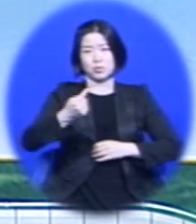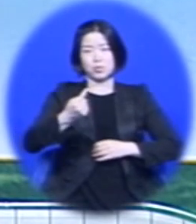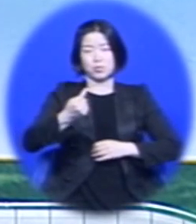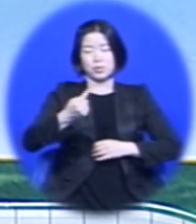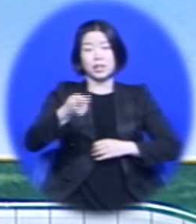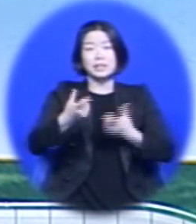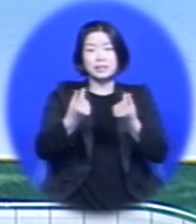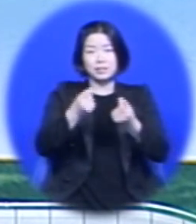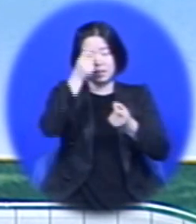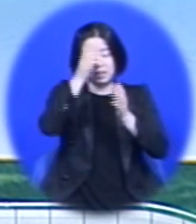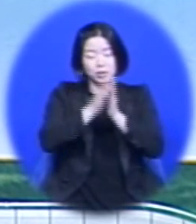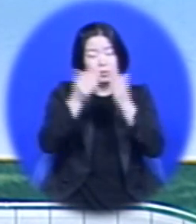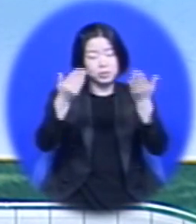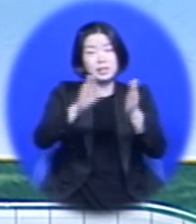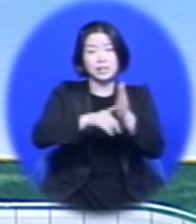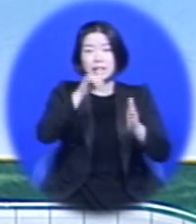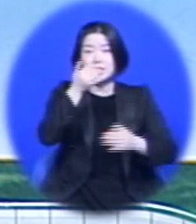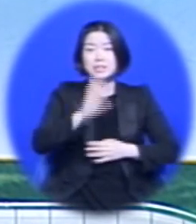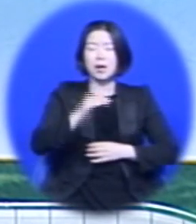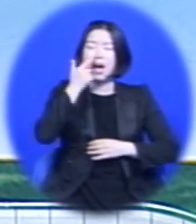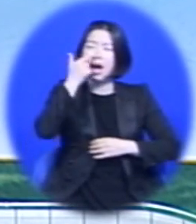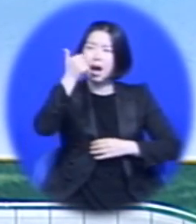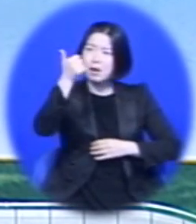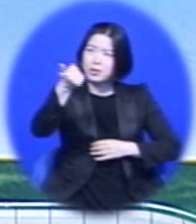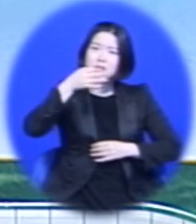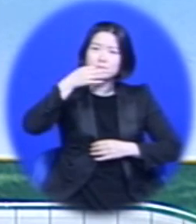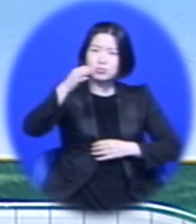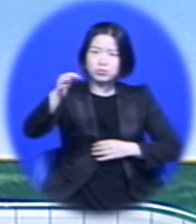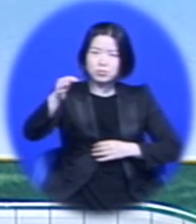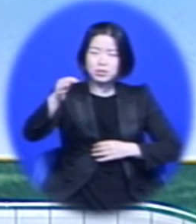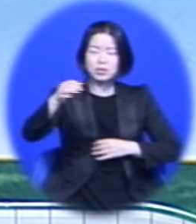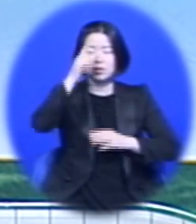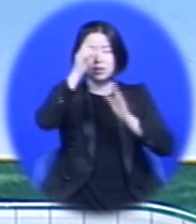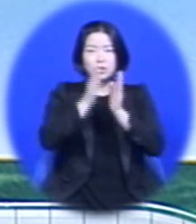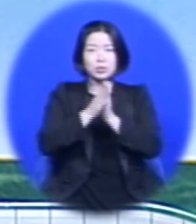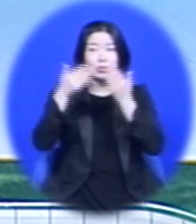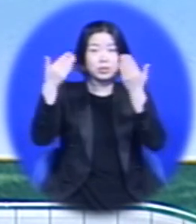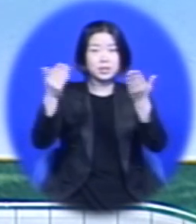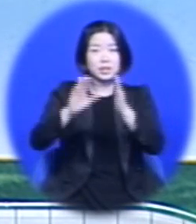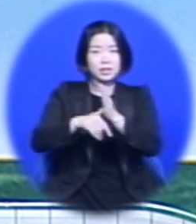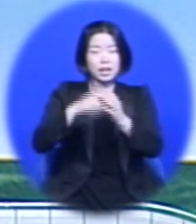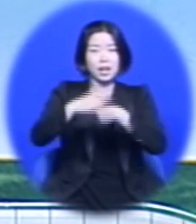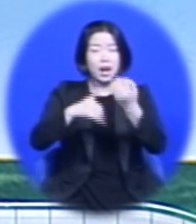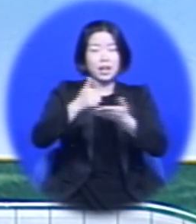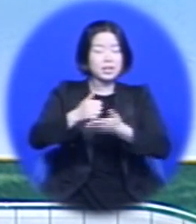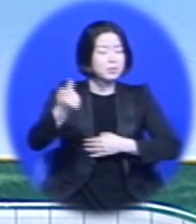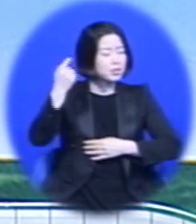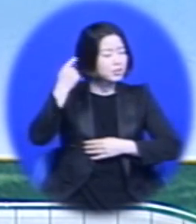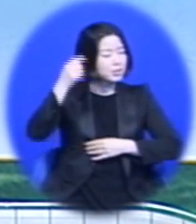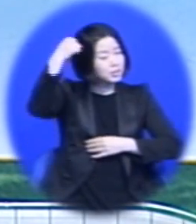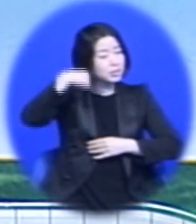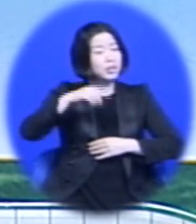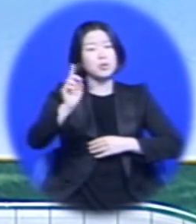그렇게 기도했을 때가 있었지만, 아버지라고 부르면서 기도할 때 하나님이 들으시는 느낌이 어떨까